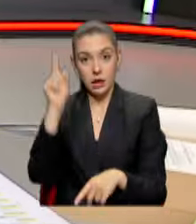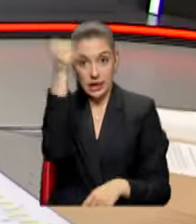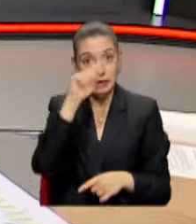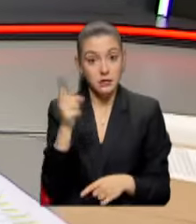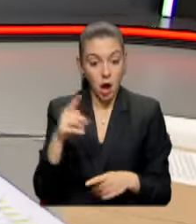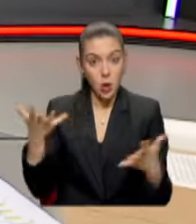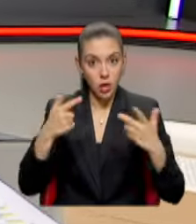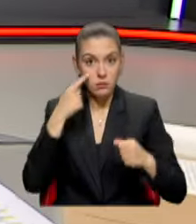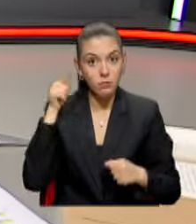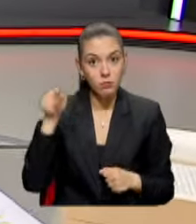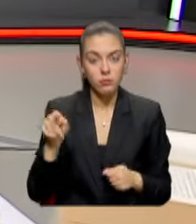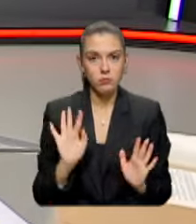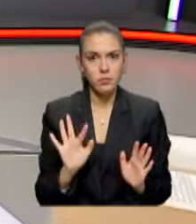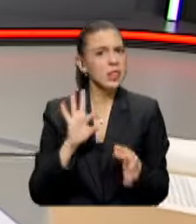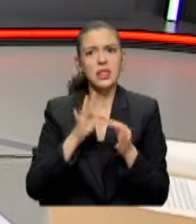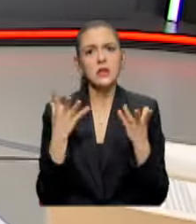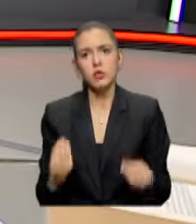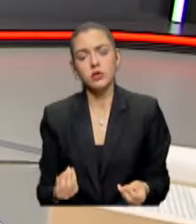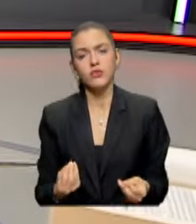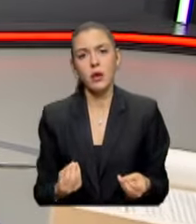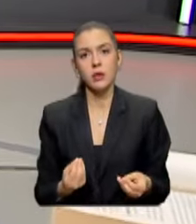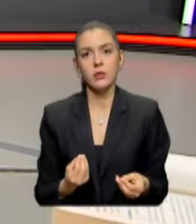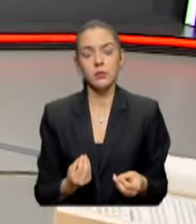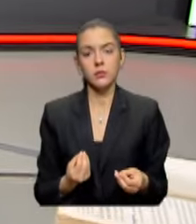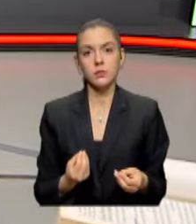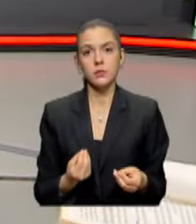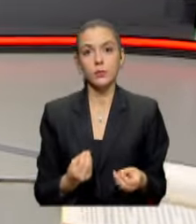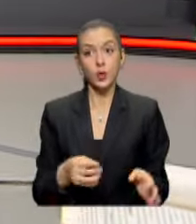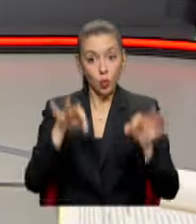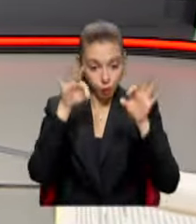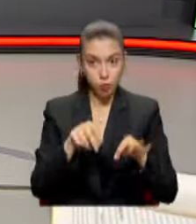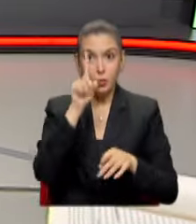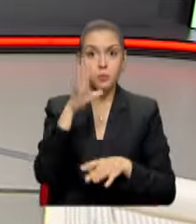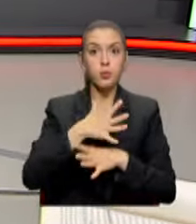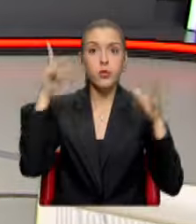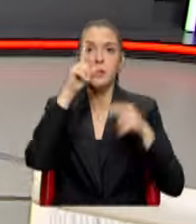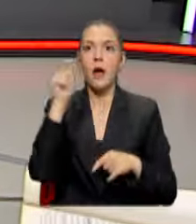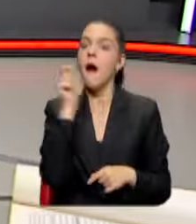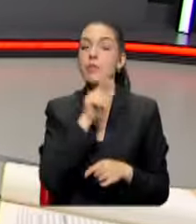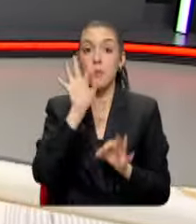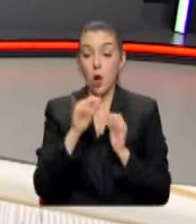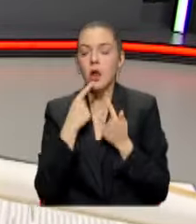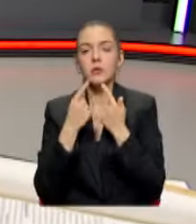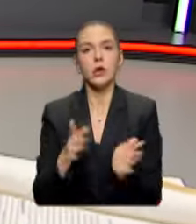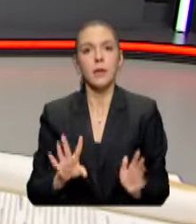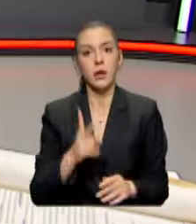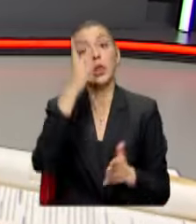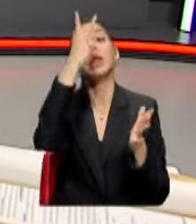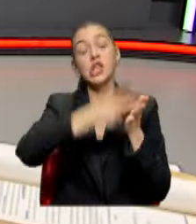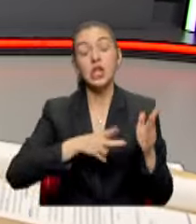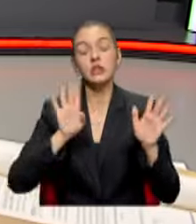bu nasıl olacak bu bu bu büyük bir hata bir kere bunu böyle söylemek